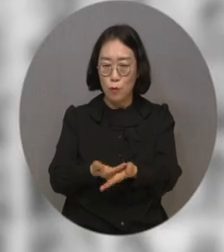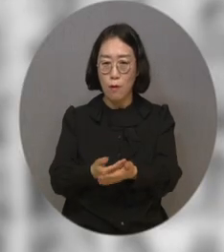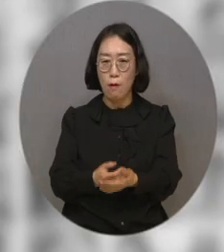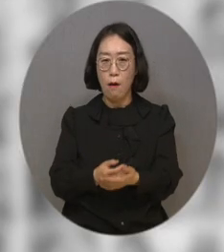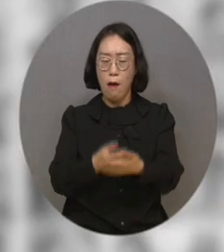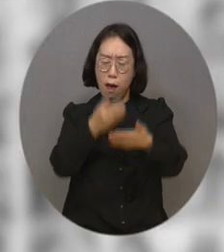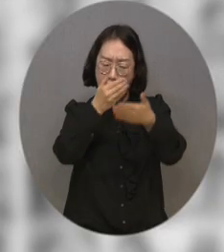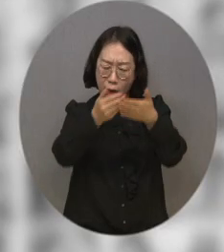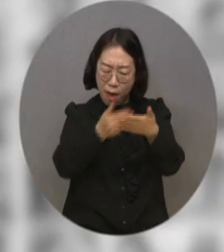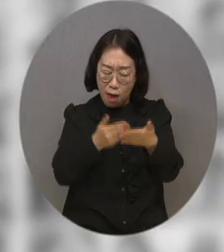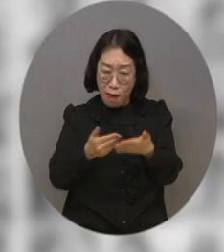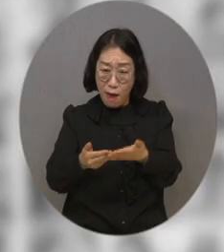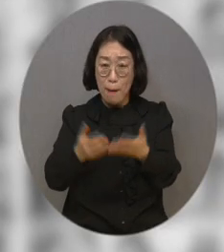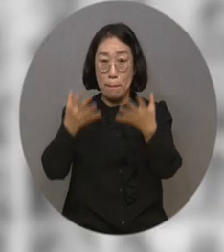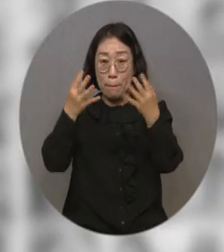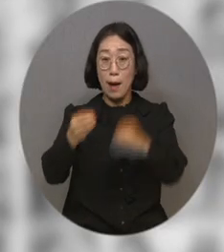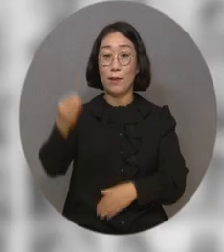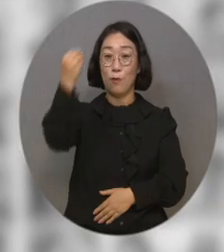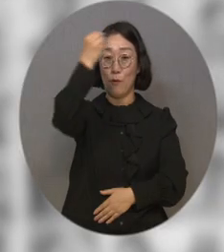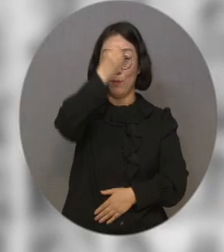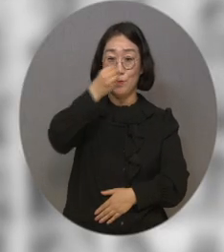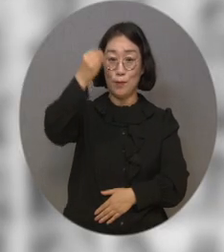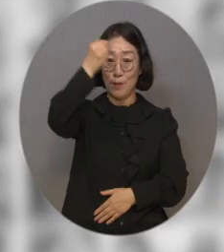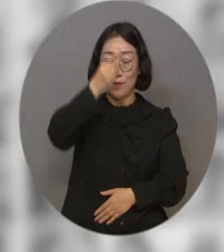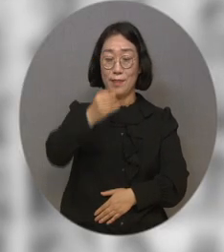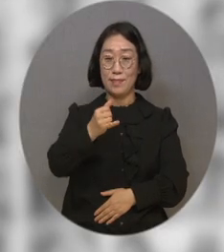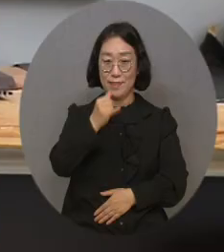양의 인물 드로잉을 통해 보여주고 있습니다.